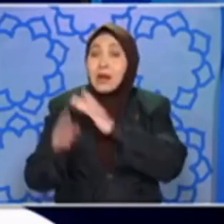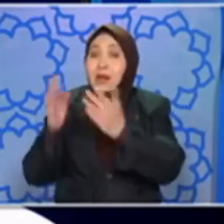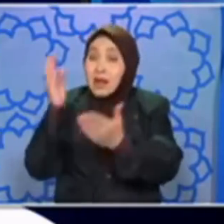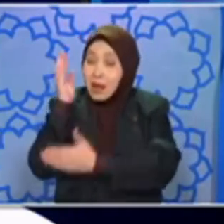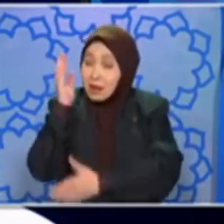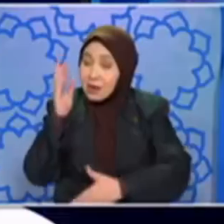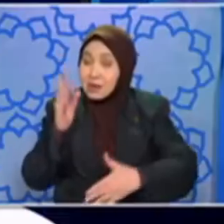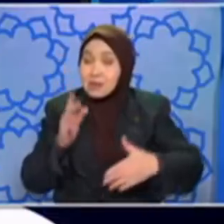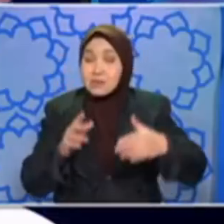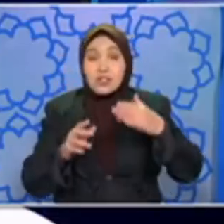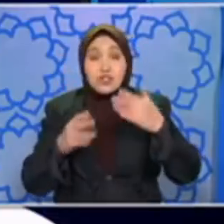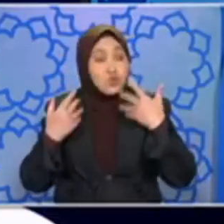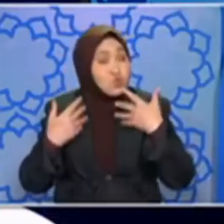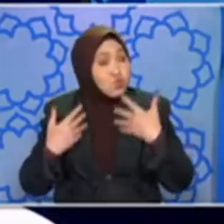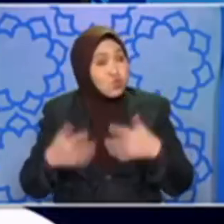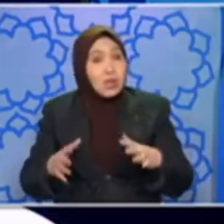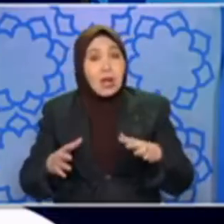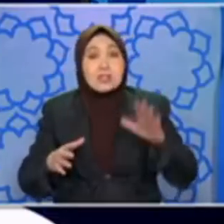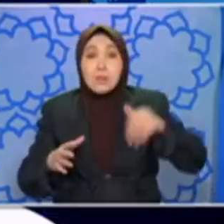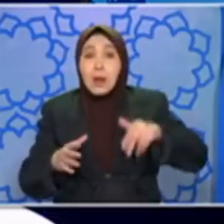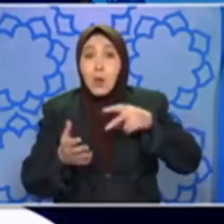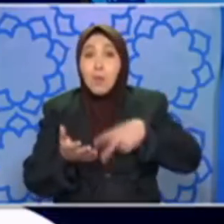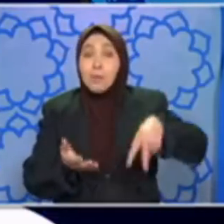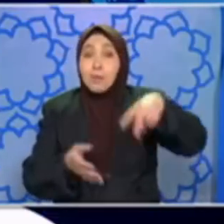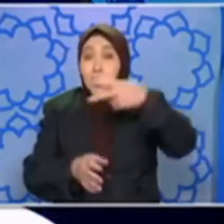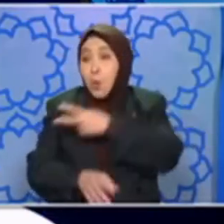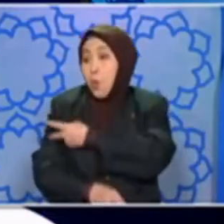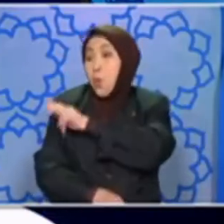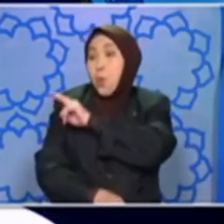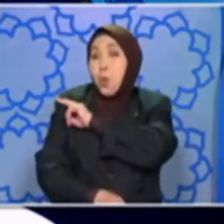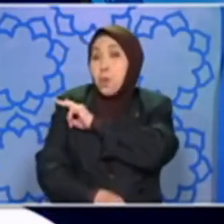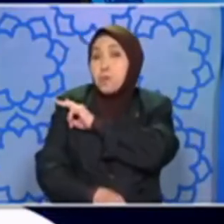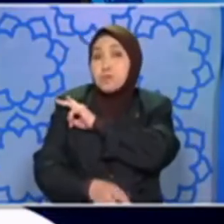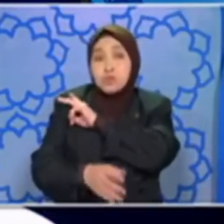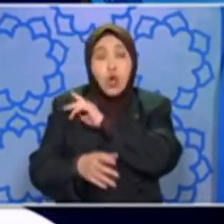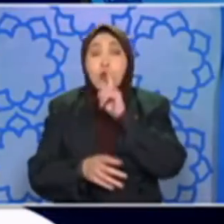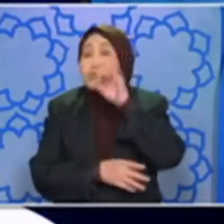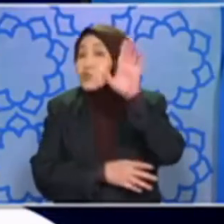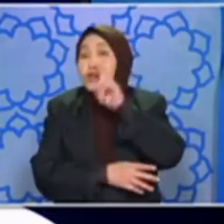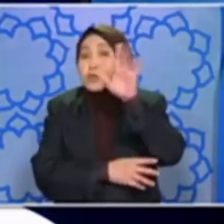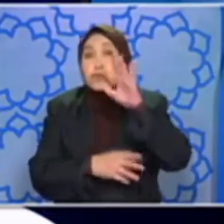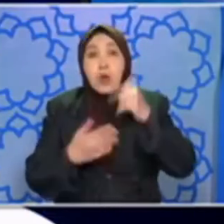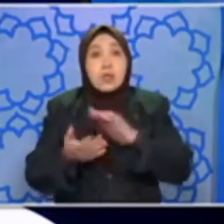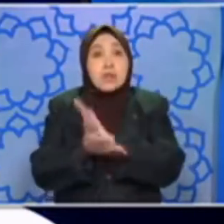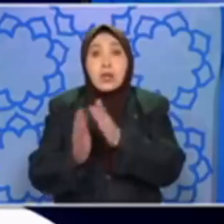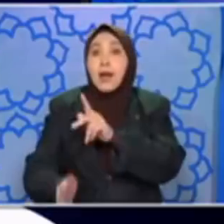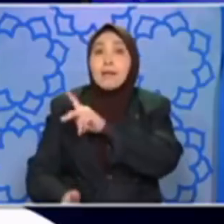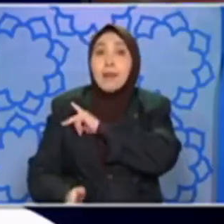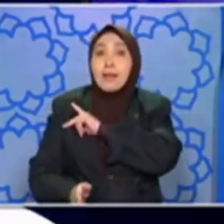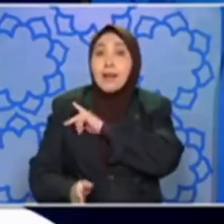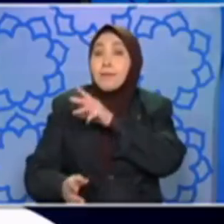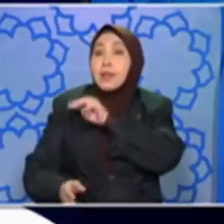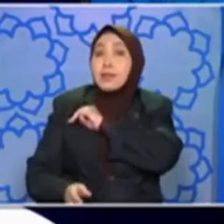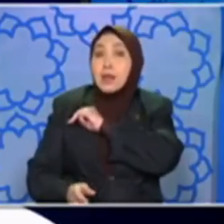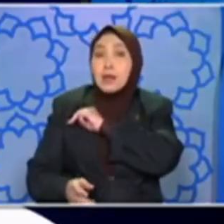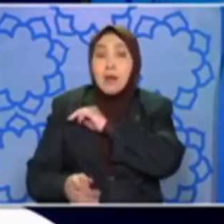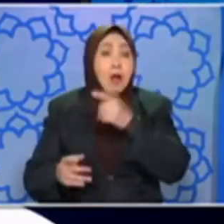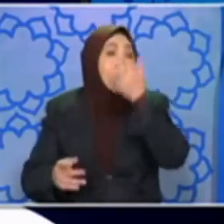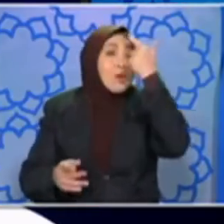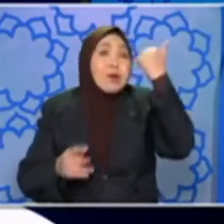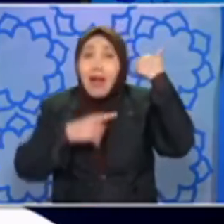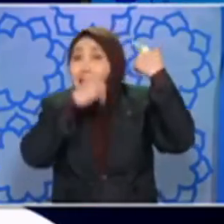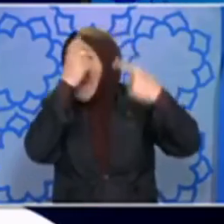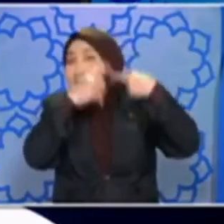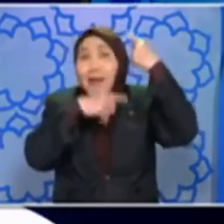negara, bila dia dah sebelum naik dia janji macam-macam kan, bila dah jadi pemimpin dia tukar kerana itu, kerana ini dan